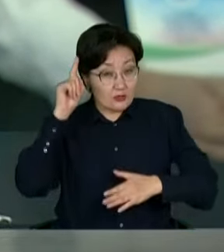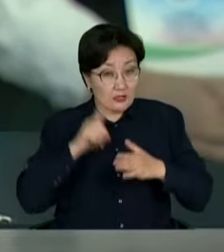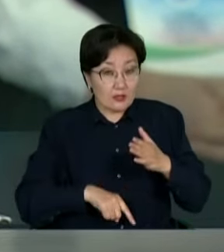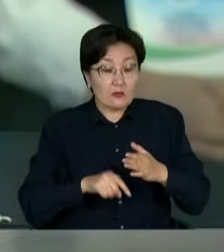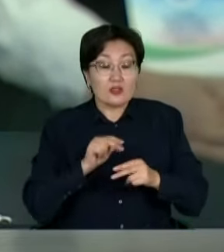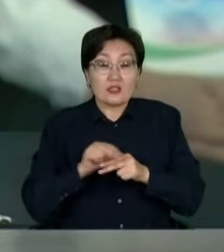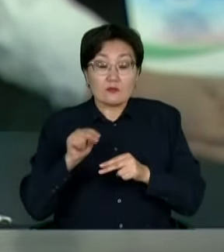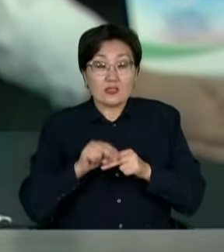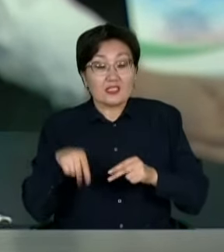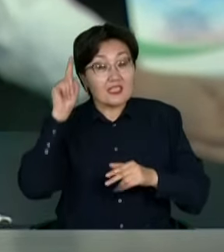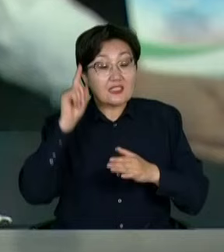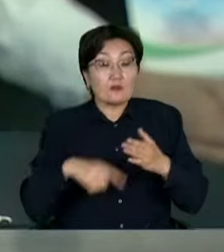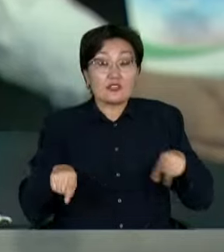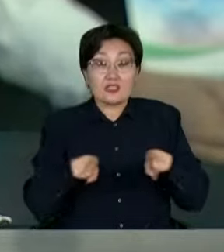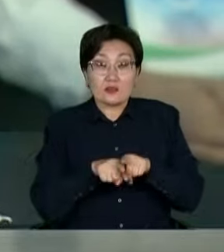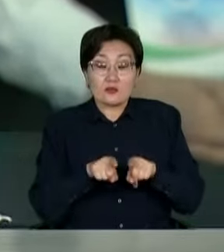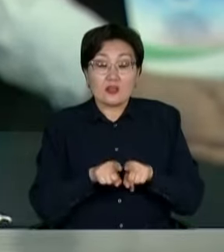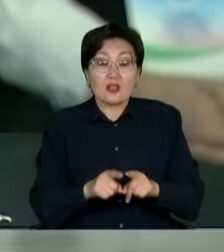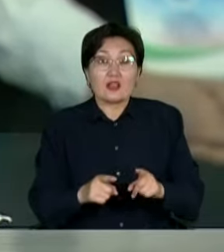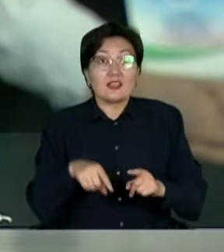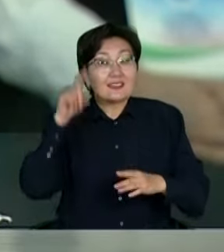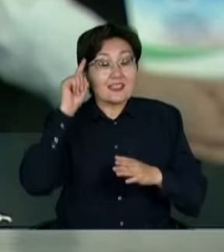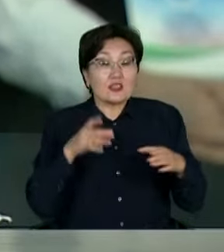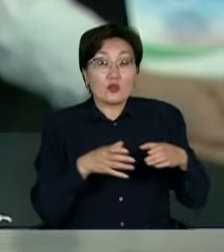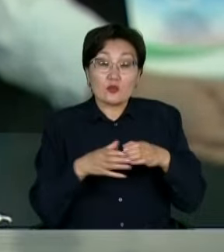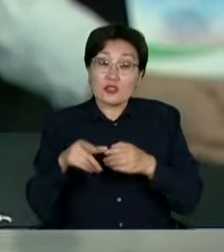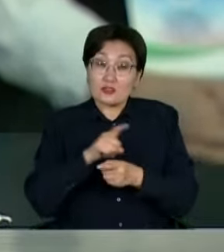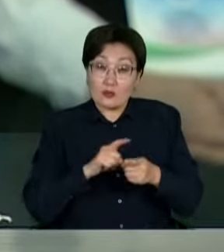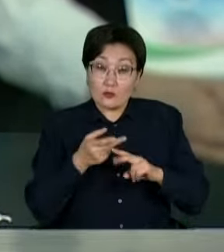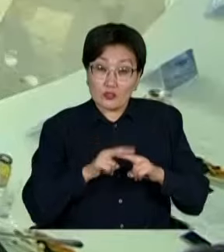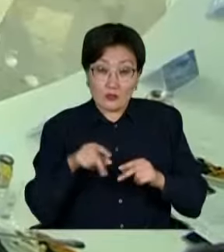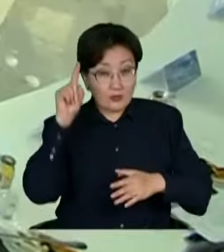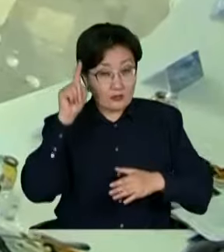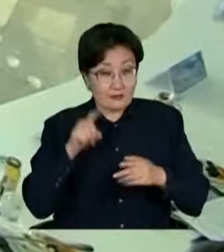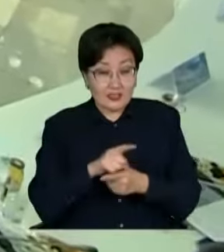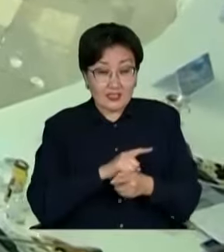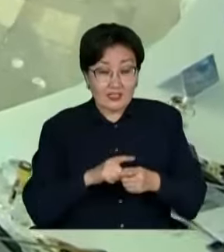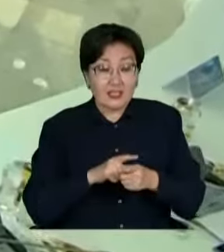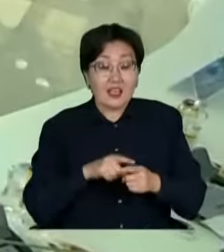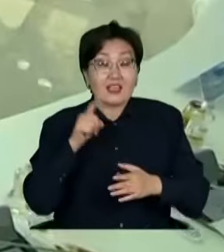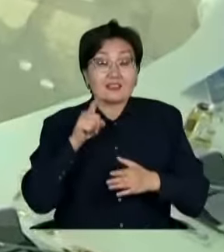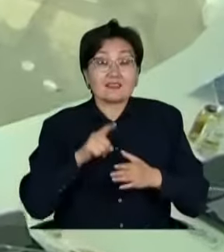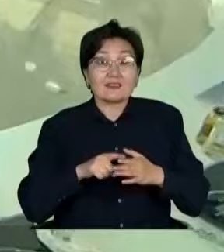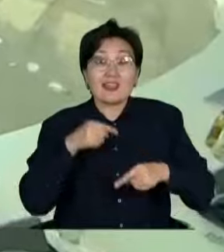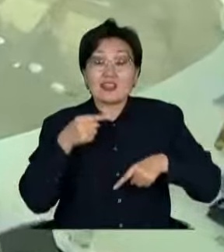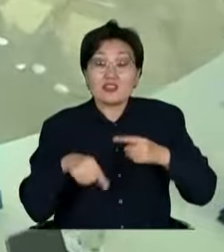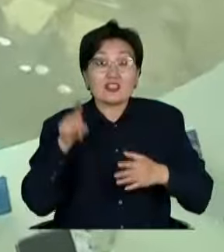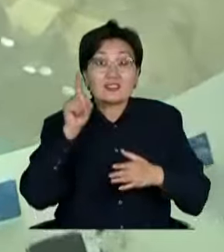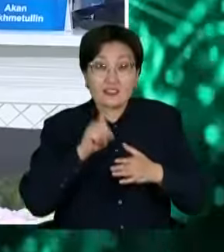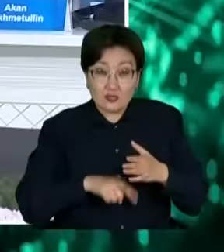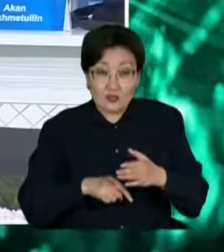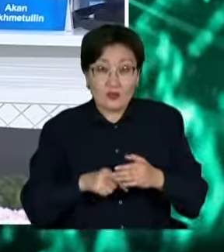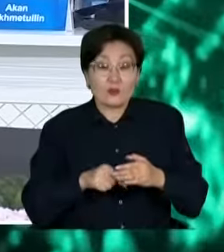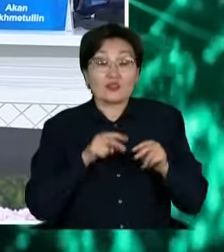құндылықтар, наным-сенімдер сияқты іргелі діни құрылымдарды да өзгертеді. Бұл өзгерістер дәстүрлі дін жолындағылар үшін маңызды сынақ